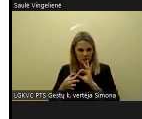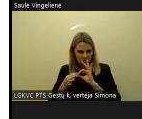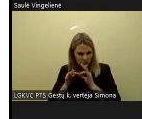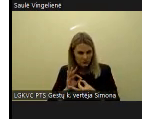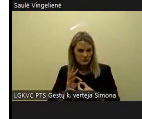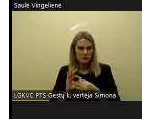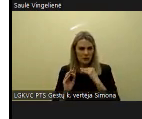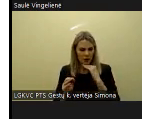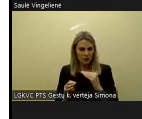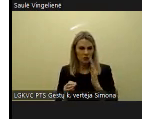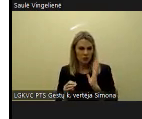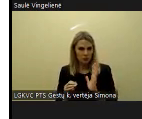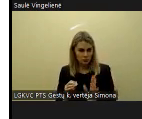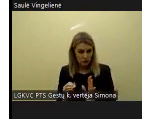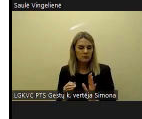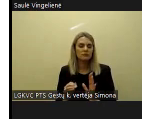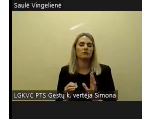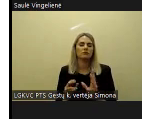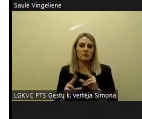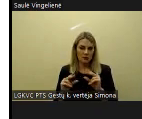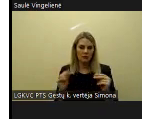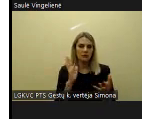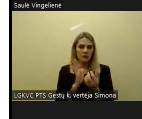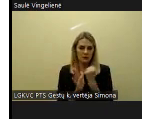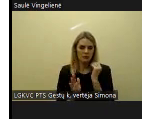Ir be abejo,